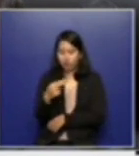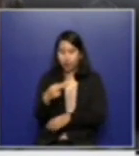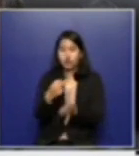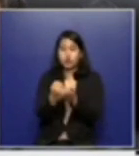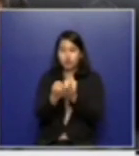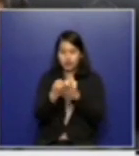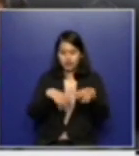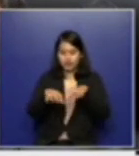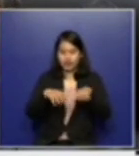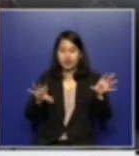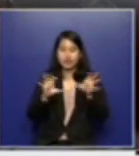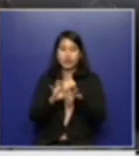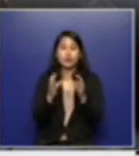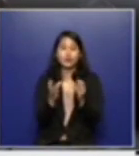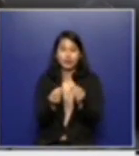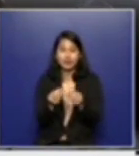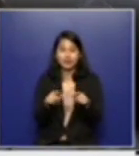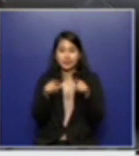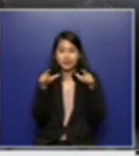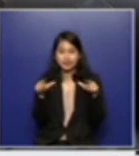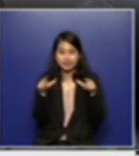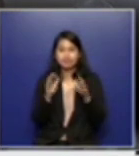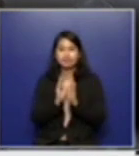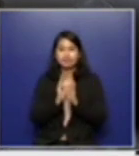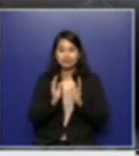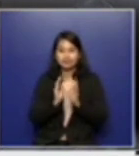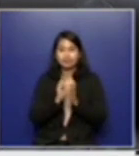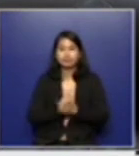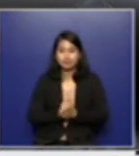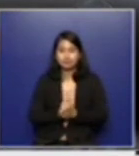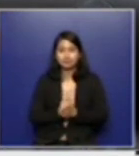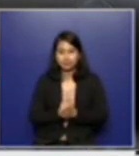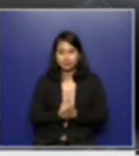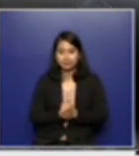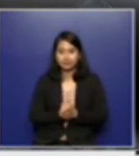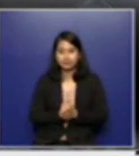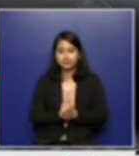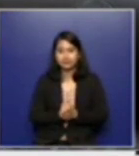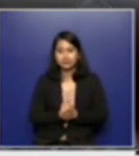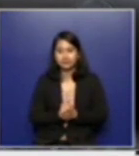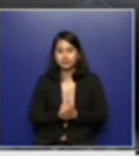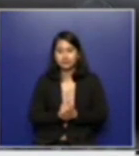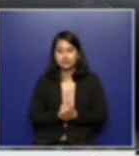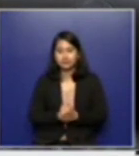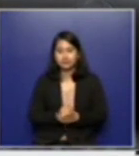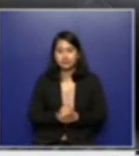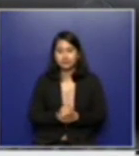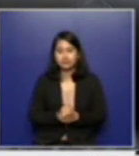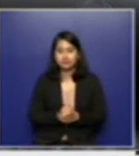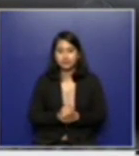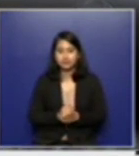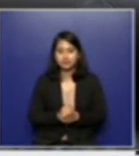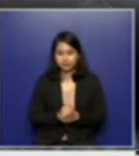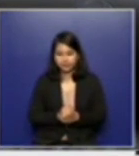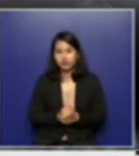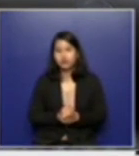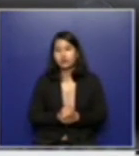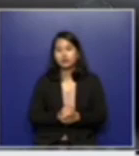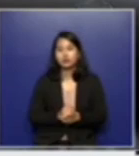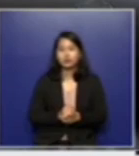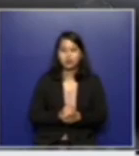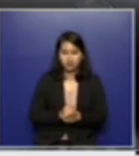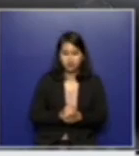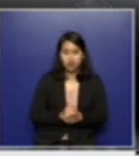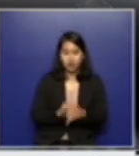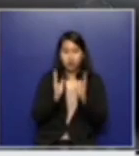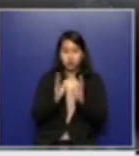ดการเรื่องที่ดินเหล่านี้ด้วยเถิดครับผมครับทุกทุนพี่น้องประชาชนเกษตรกรได้รับเอกสารสิทธิ์ใน